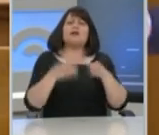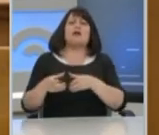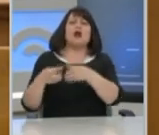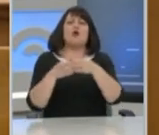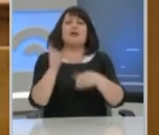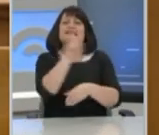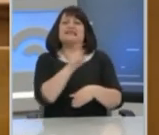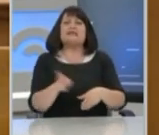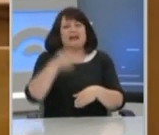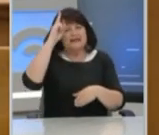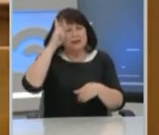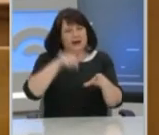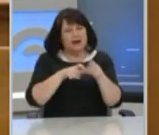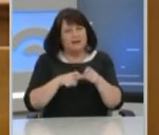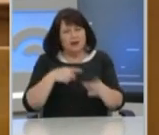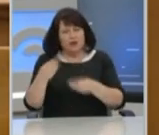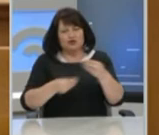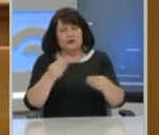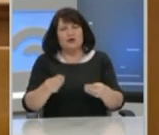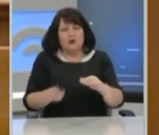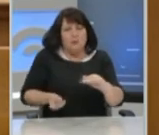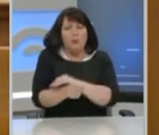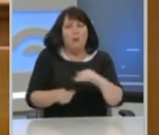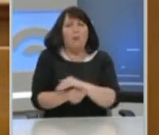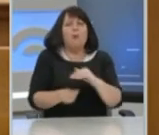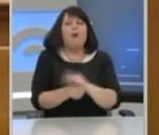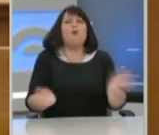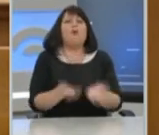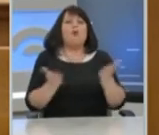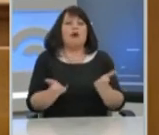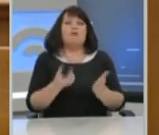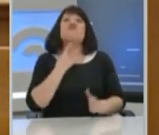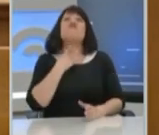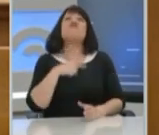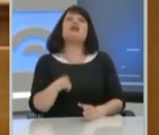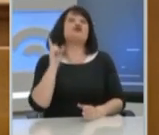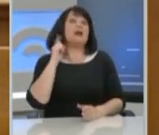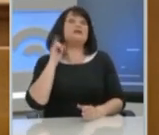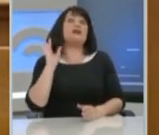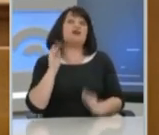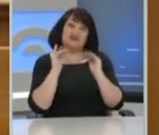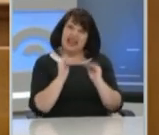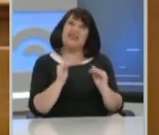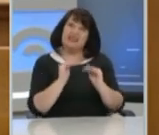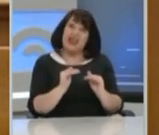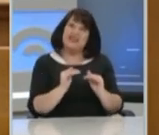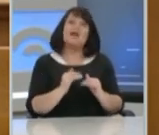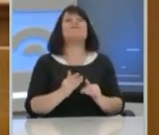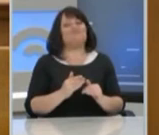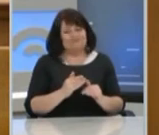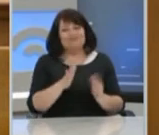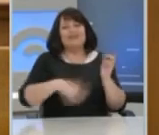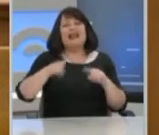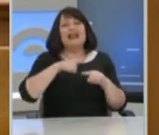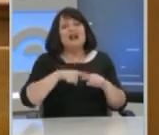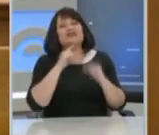τη Siemens. Μίζες. Δεν σας αρέσει να τα ακούτε αυτά, είναι τα ίδια και τα ίδια. Αλλά ο ελληνικός λαός αυτά τα